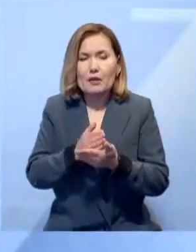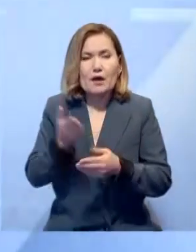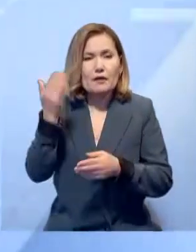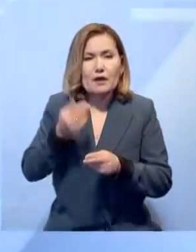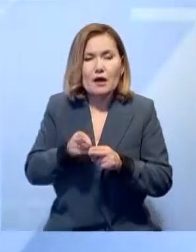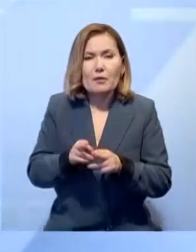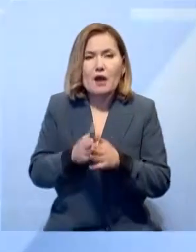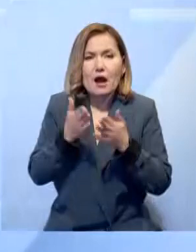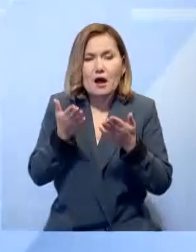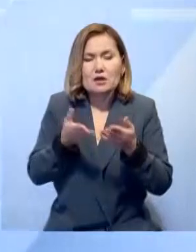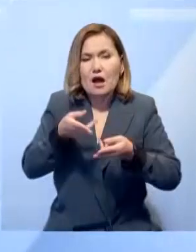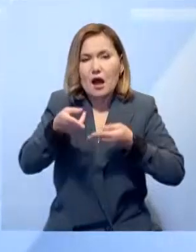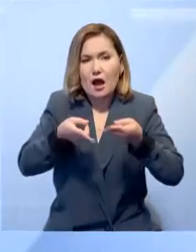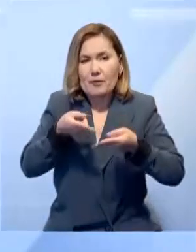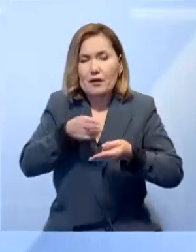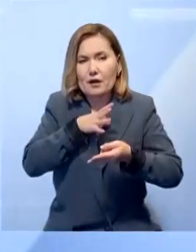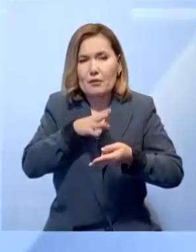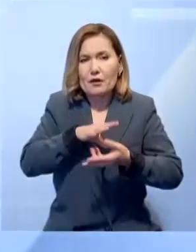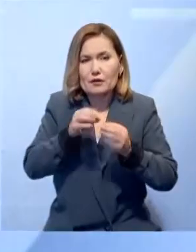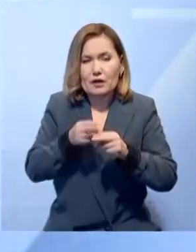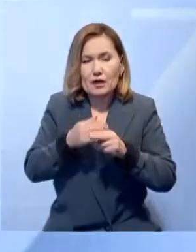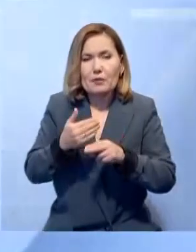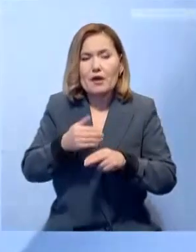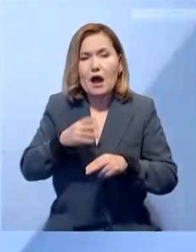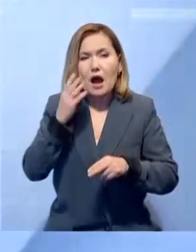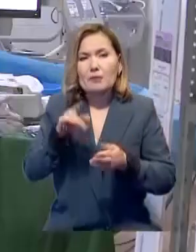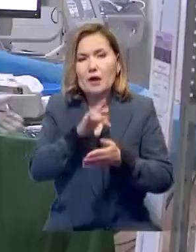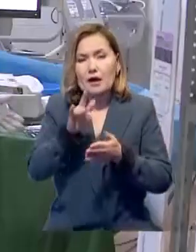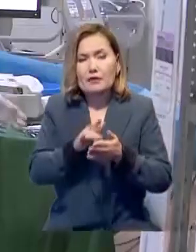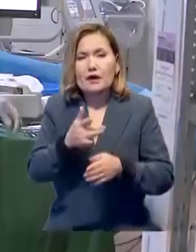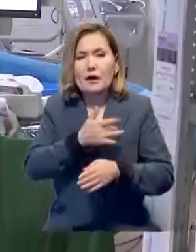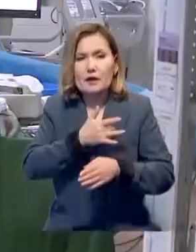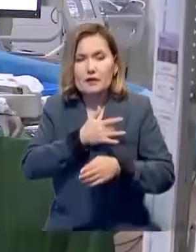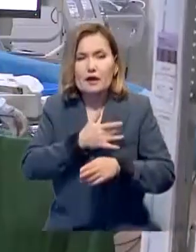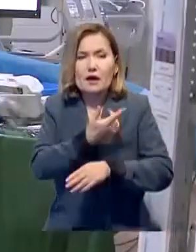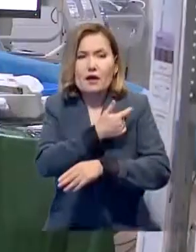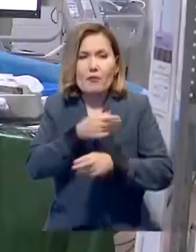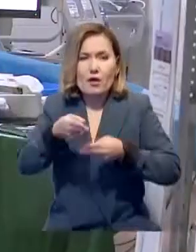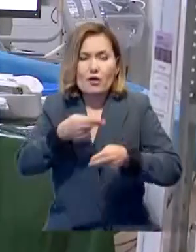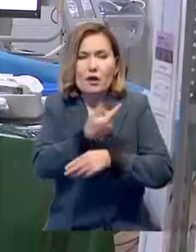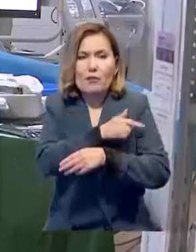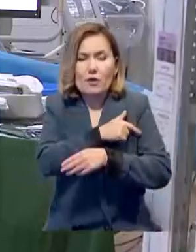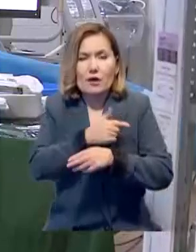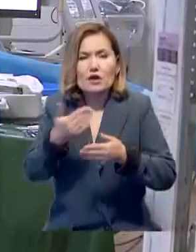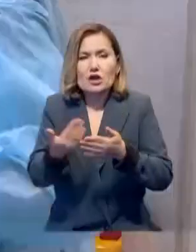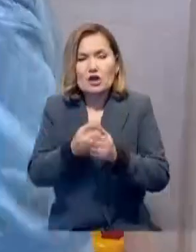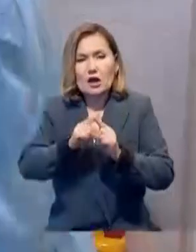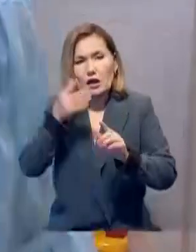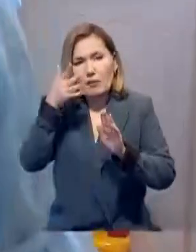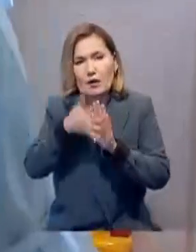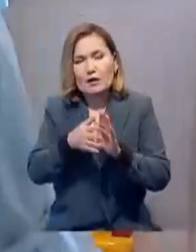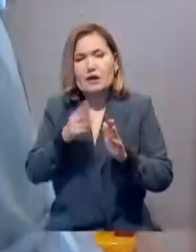ашық операция арқылы емделетін. Алматы кардиохирургтары ТАВИ деп аталатын жаңа инновациялық әдісті меңгерді. Бұл кеселден